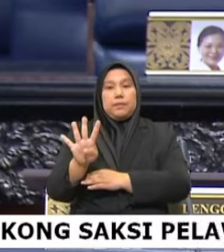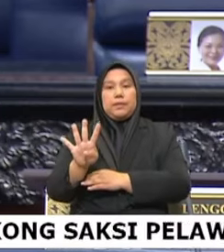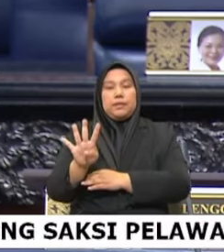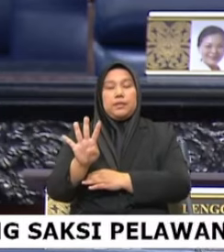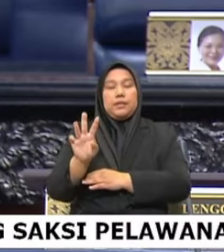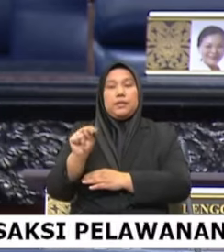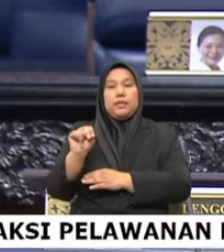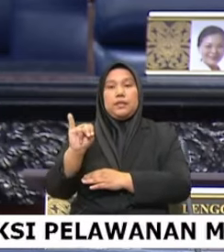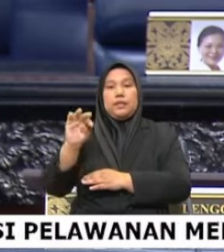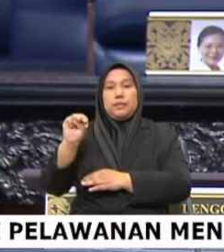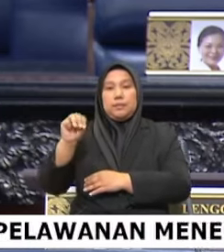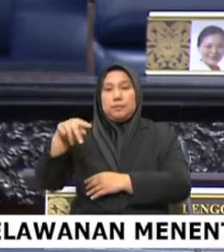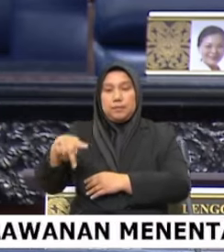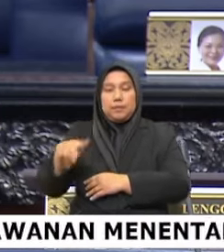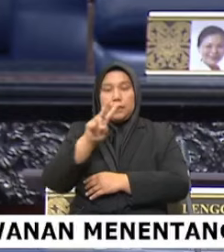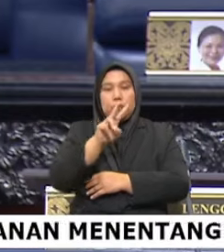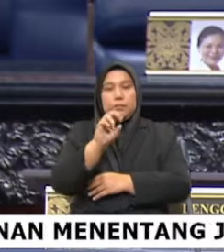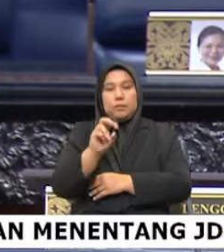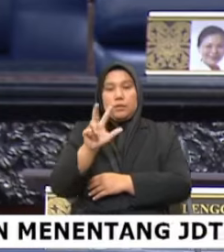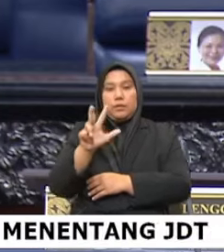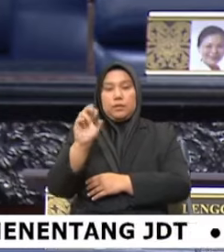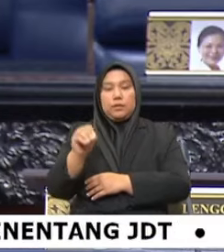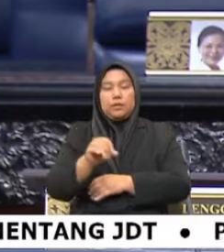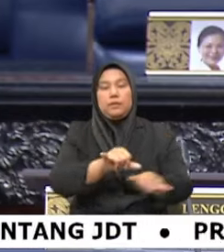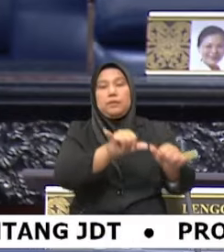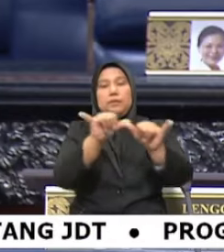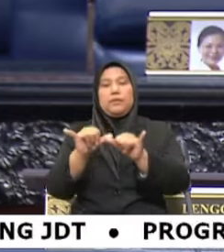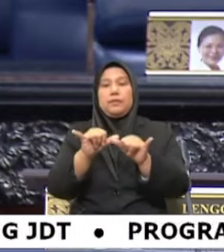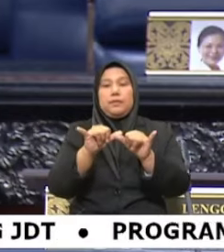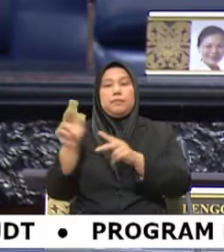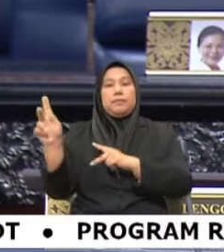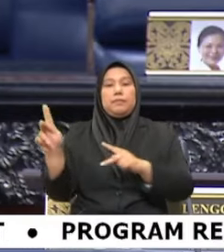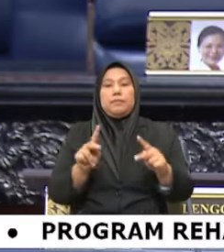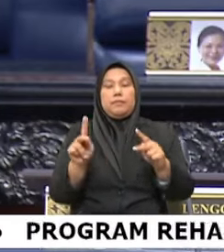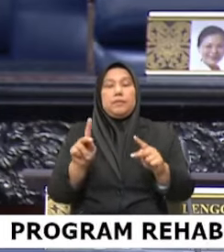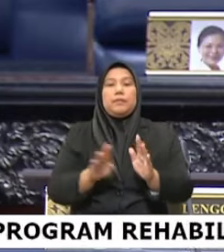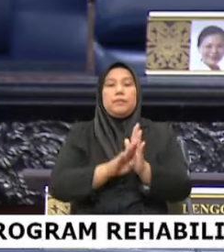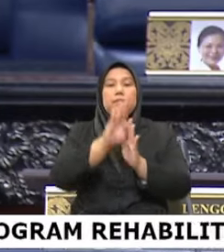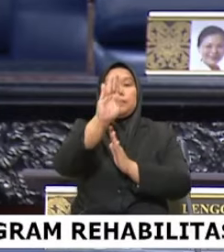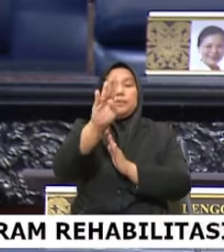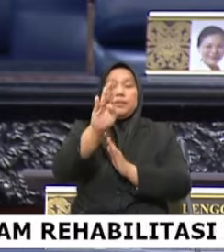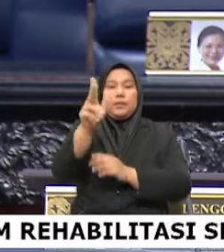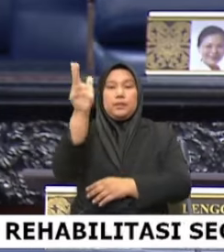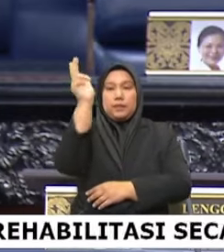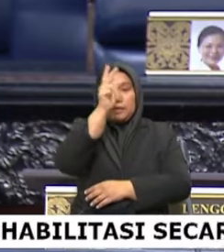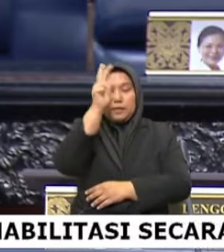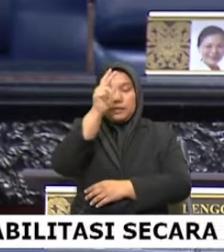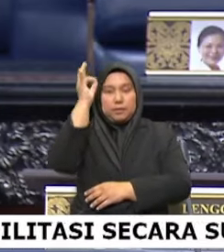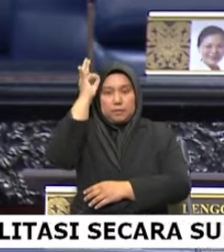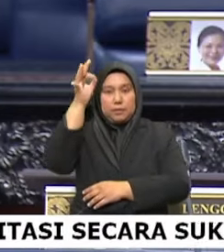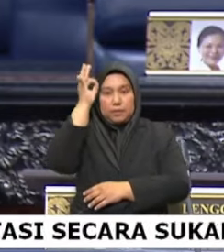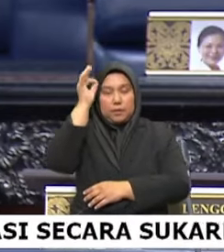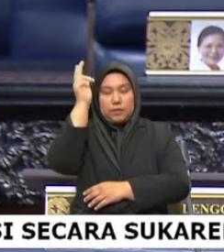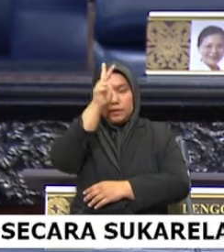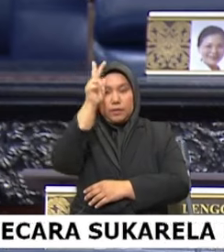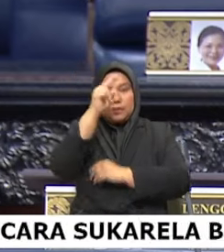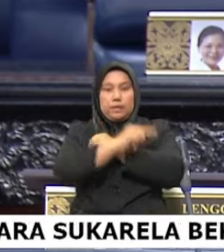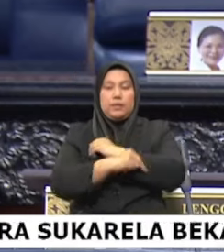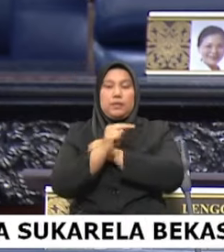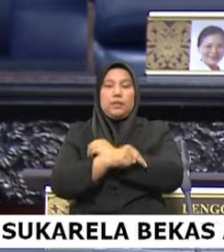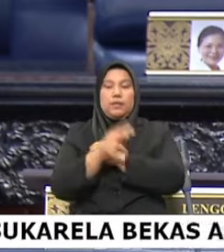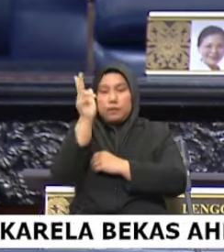MIMP 2030 menyelaraskan pelan pembangunan perindustrian antara kerajaan persekutuan dan kerajaan negeri, kerajaan